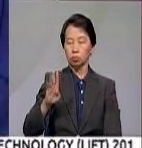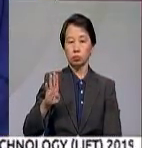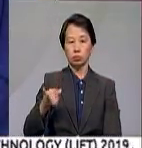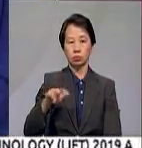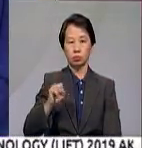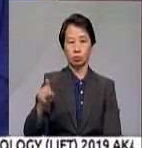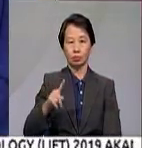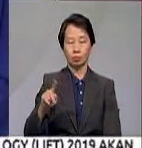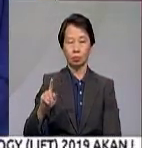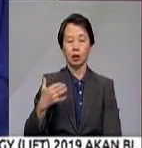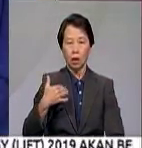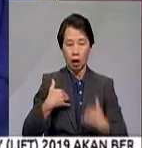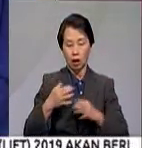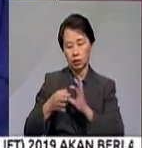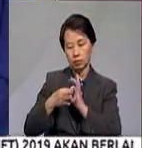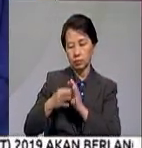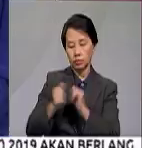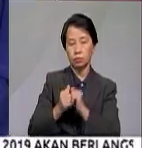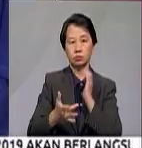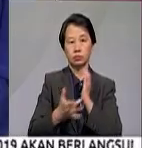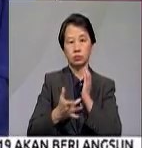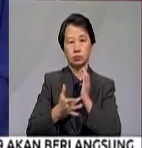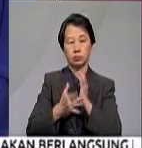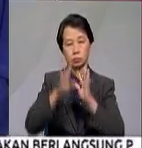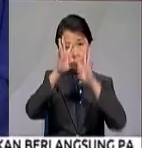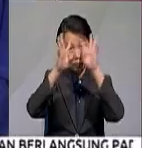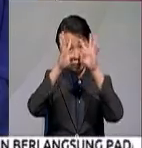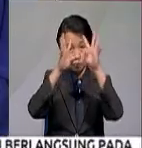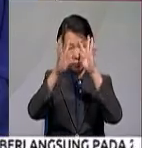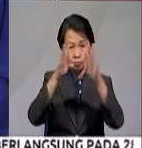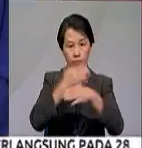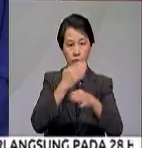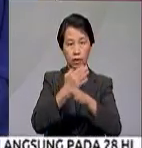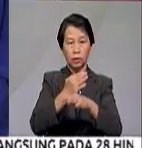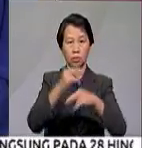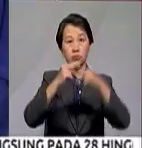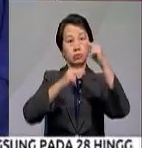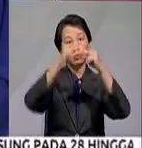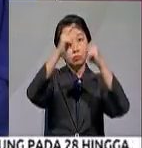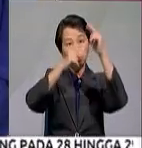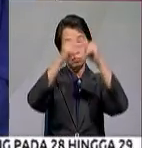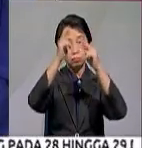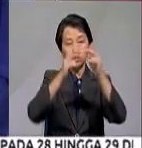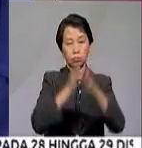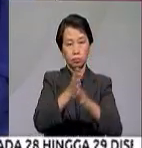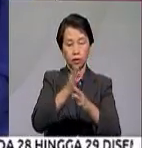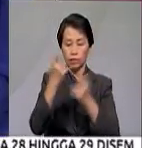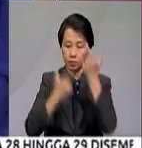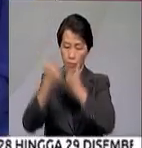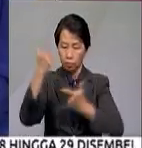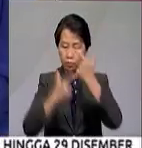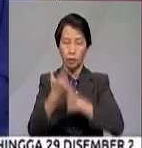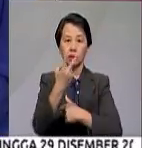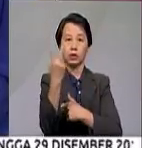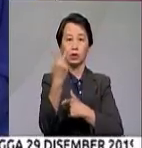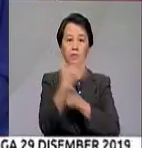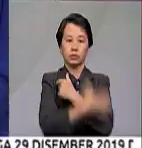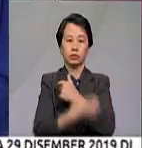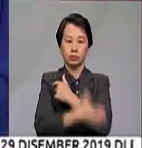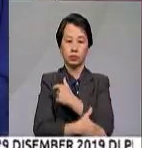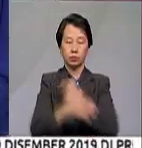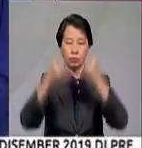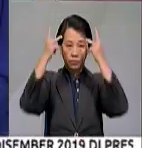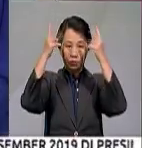menjalin kerjasama dalam perkongsian teknologi reka bentuk seni bina bagi menjana sektor pelancongan di kedua-dua negara. Perdana